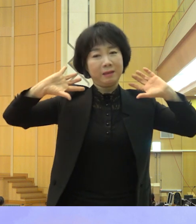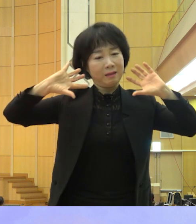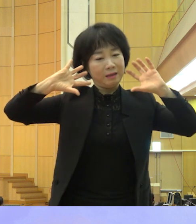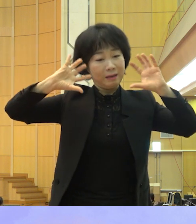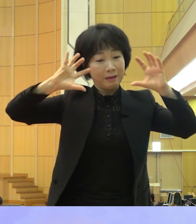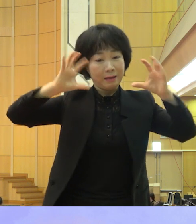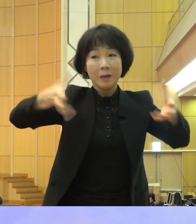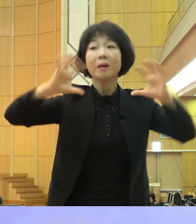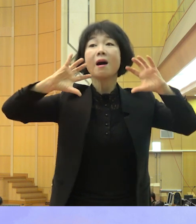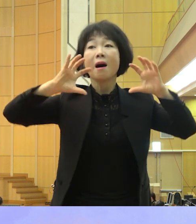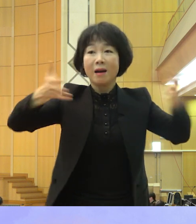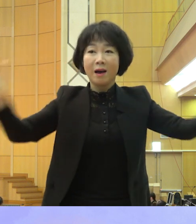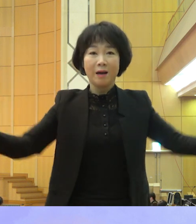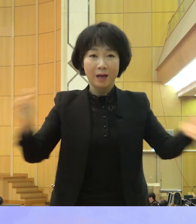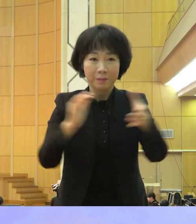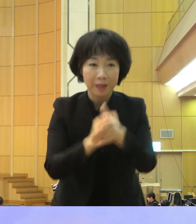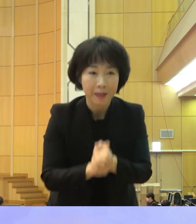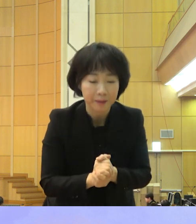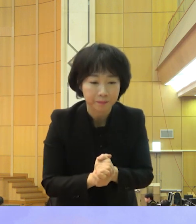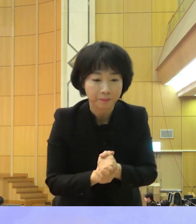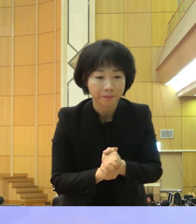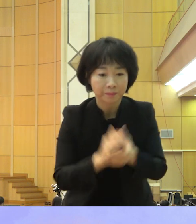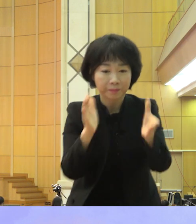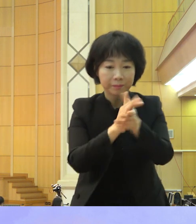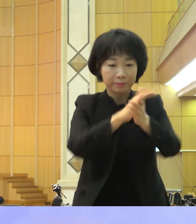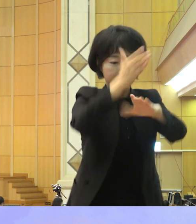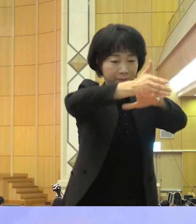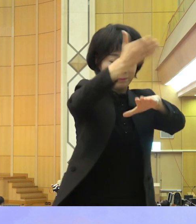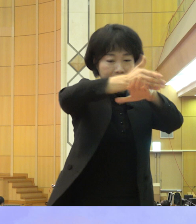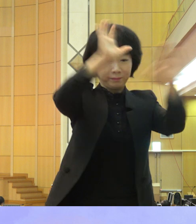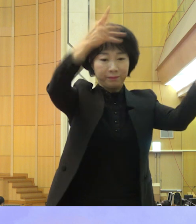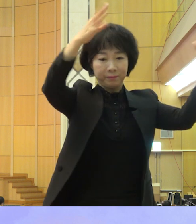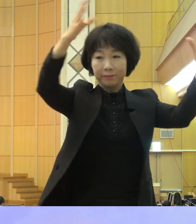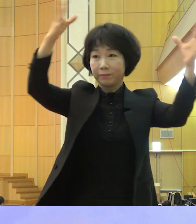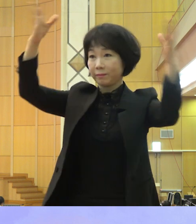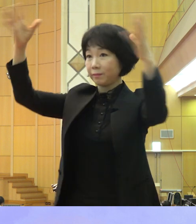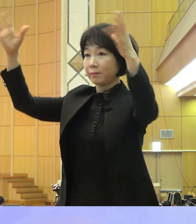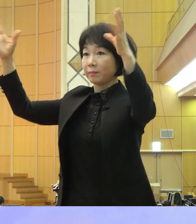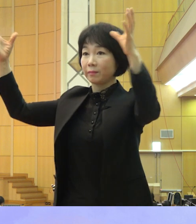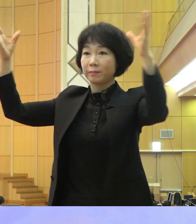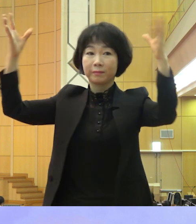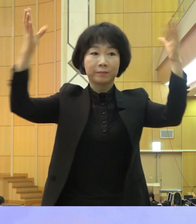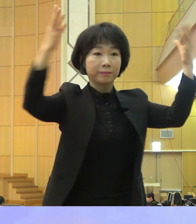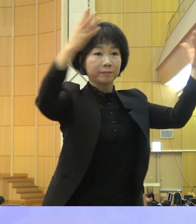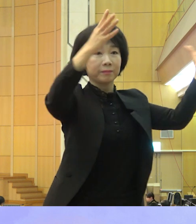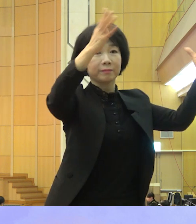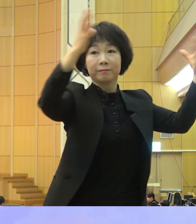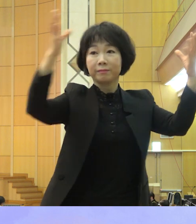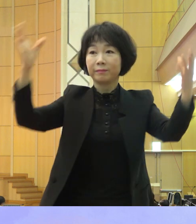하늘나라. 주님께 감사와 영광의 박수 돌리시겠습니다. 할렐루야.